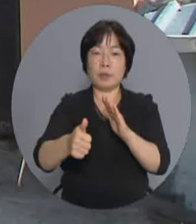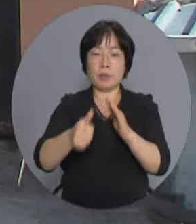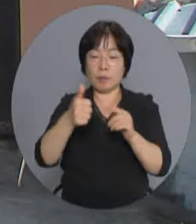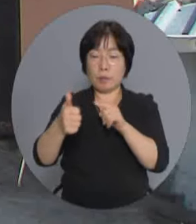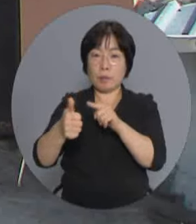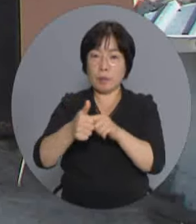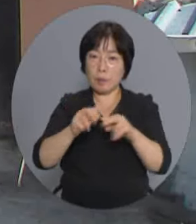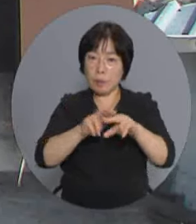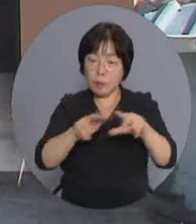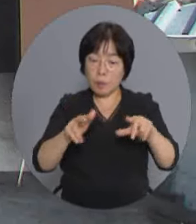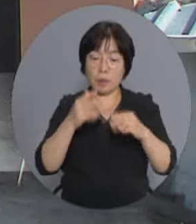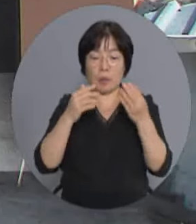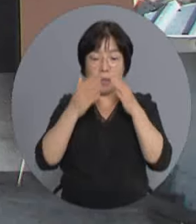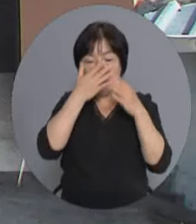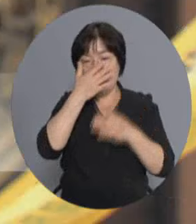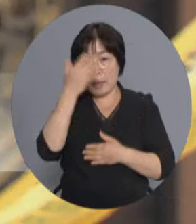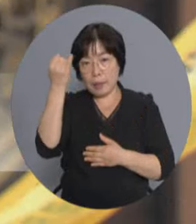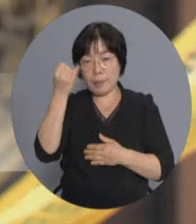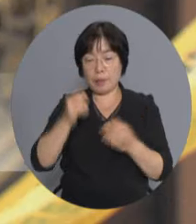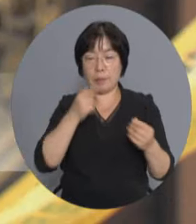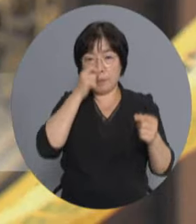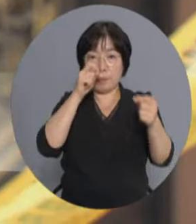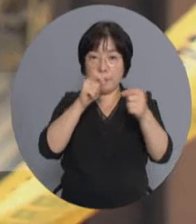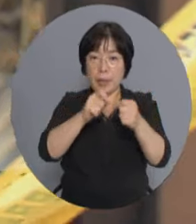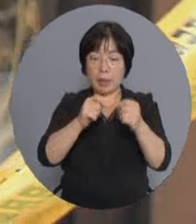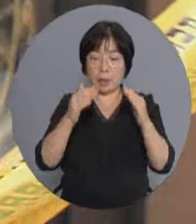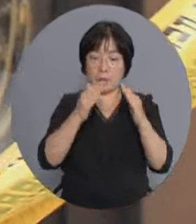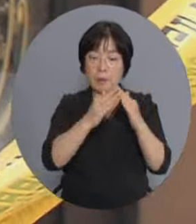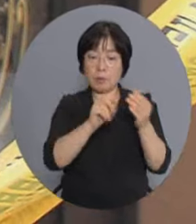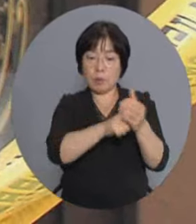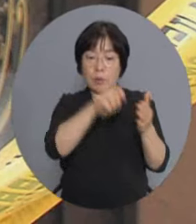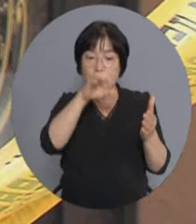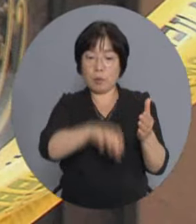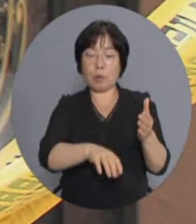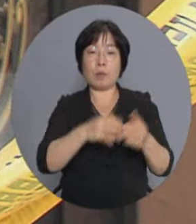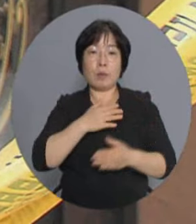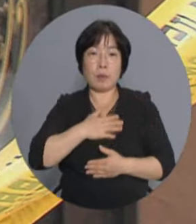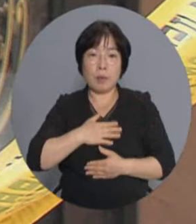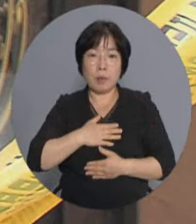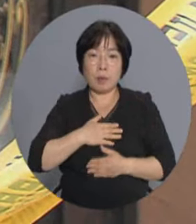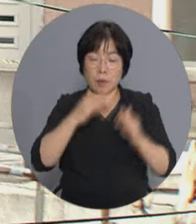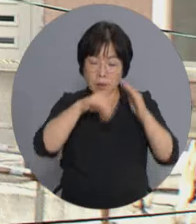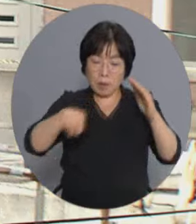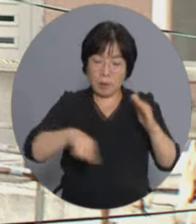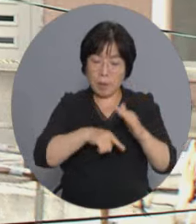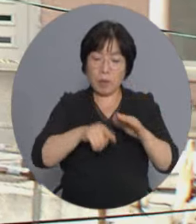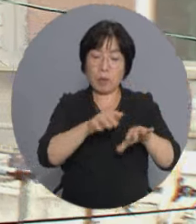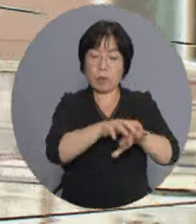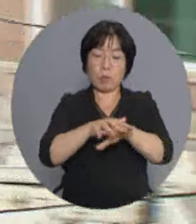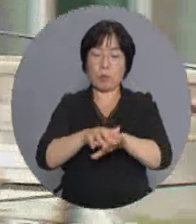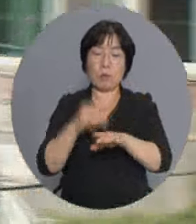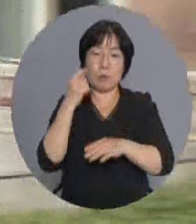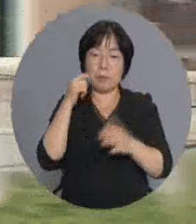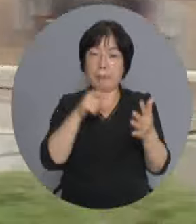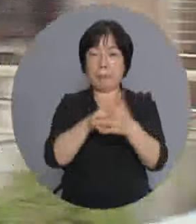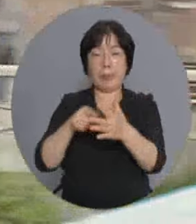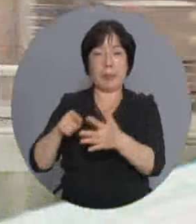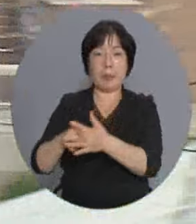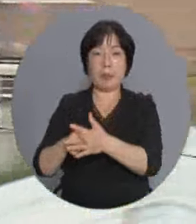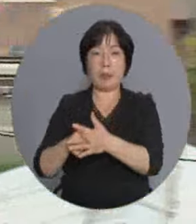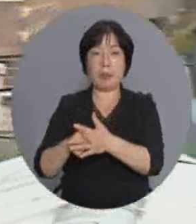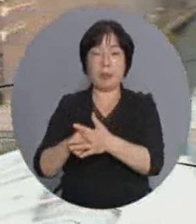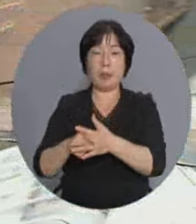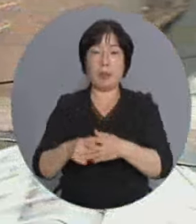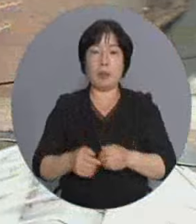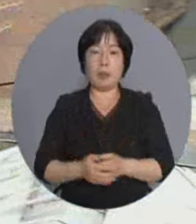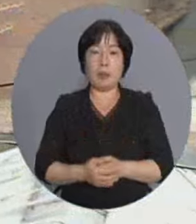범인은 평소 할머니와 친하게 지내온 사이라 집 열쇠 보관 장소는 물론 집 내부 구조도 잘 알고 있었던 것으로